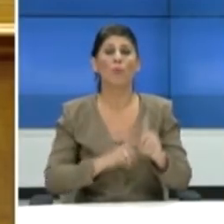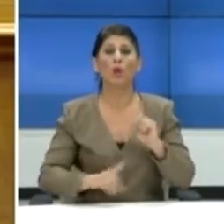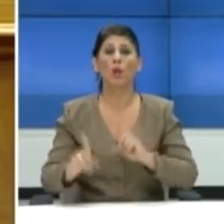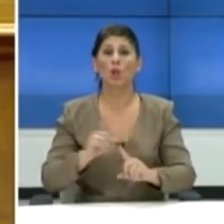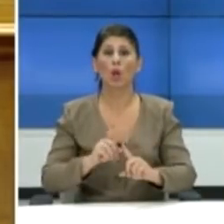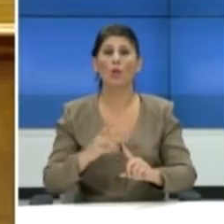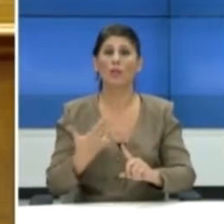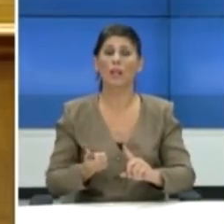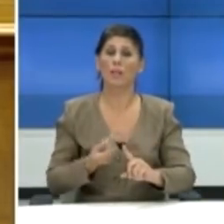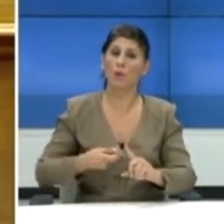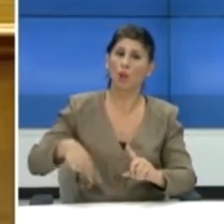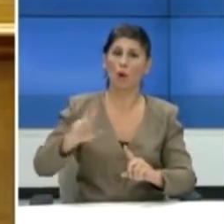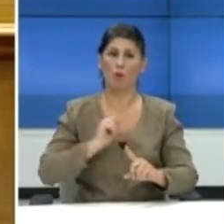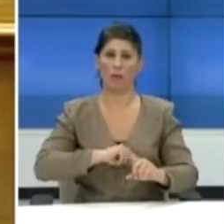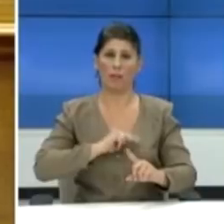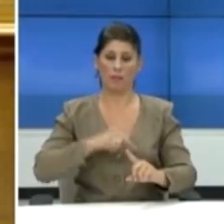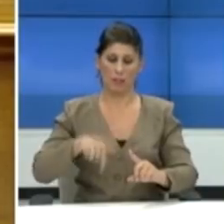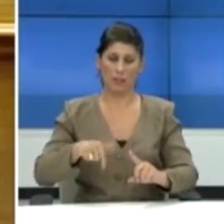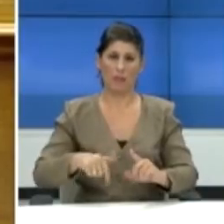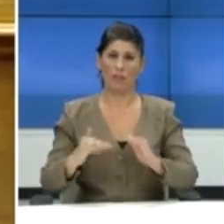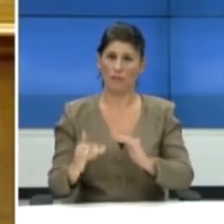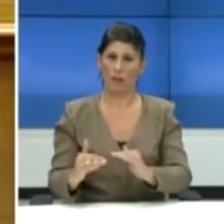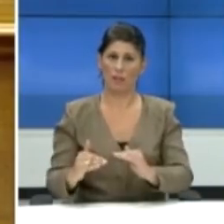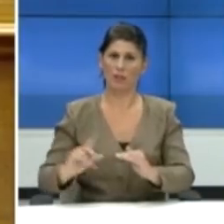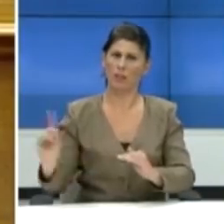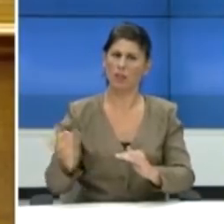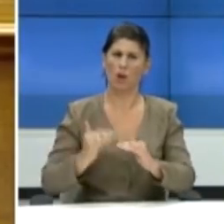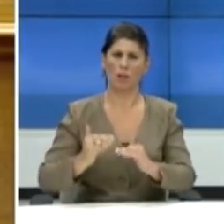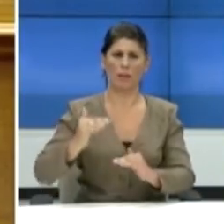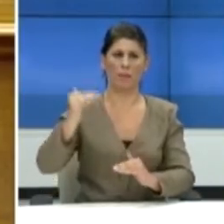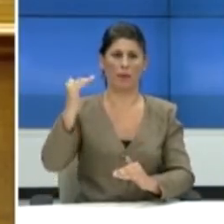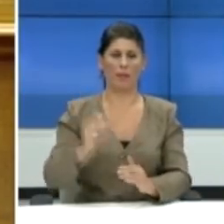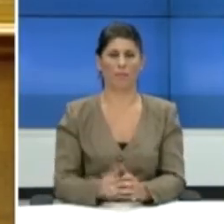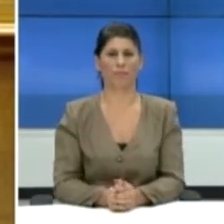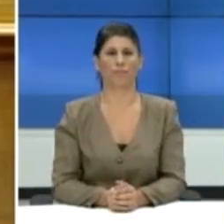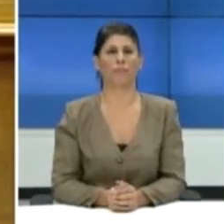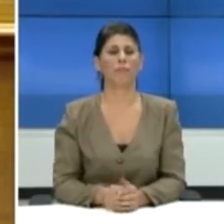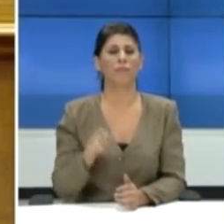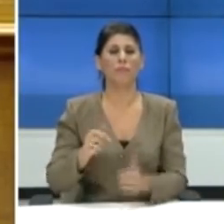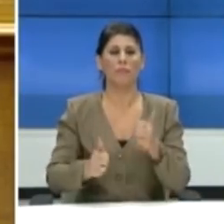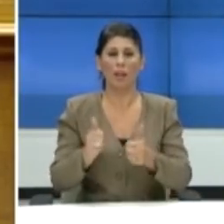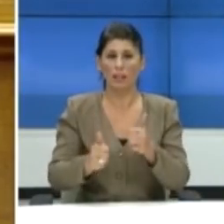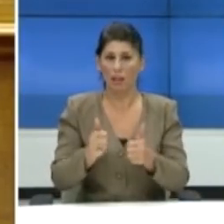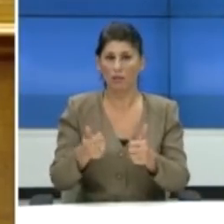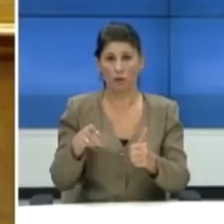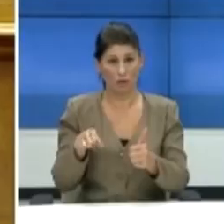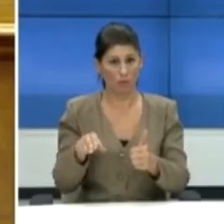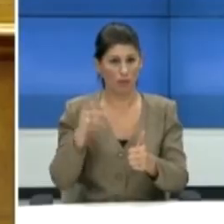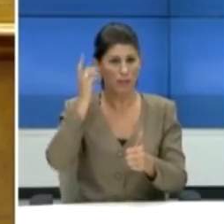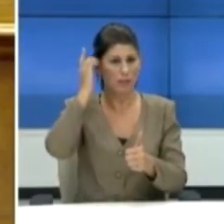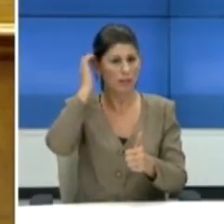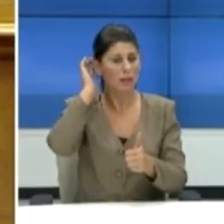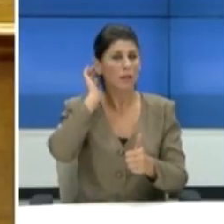βγει πιο κερδισμένος στην παρούσα φάση και σε όλα τα επίπεδα. Αυτοί οι ανταγωνισμοί αφορούν